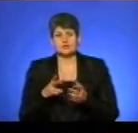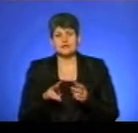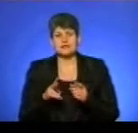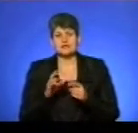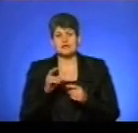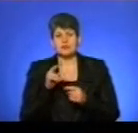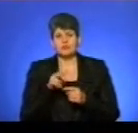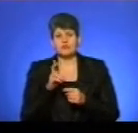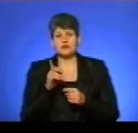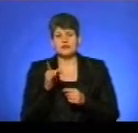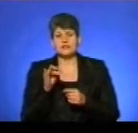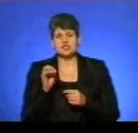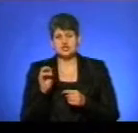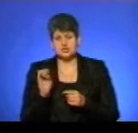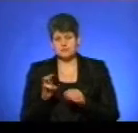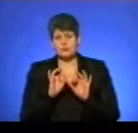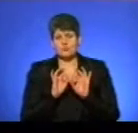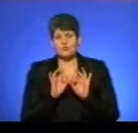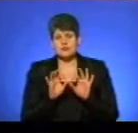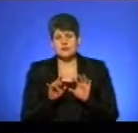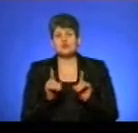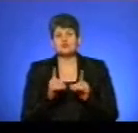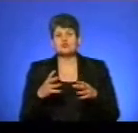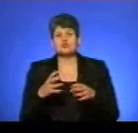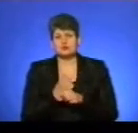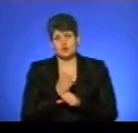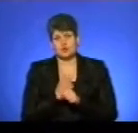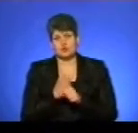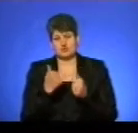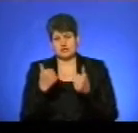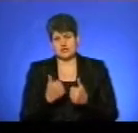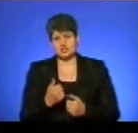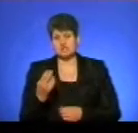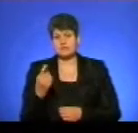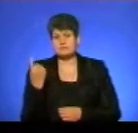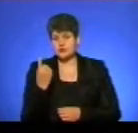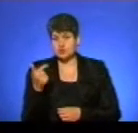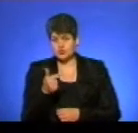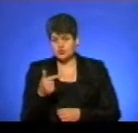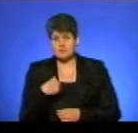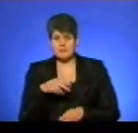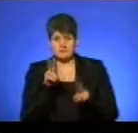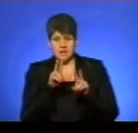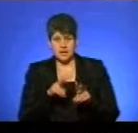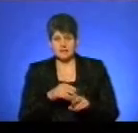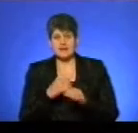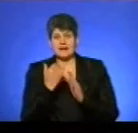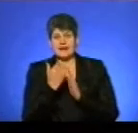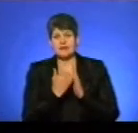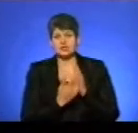«Укрпошти» Любов Гринчишин пояснила, чому листоношам скоротили робочий тиждень. З 1 грудня ми переглянули режим